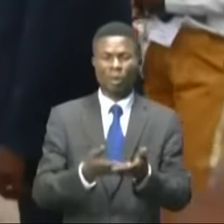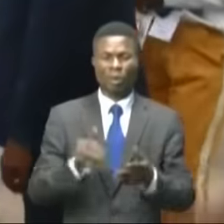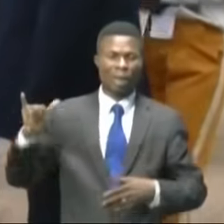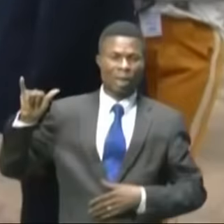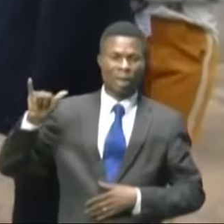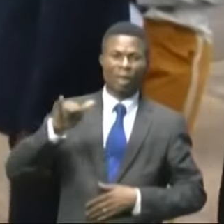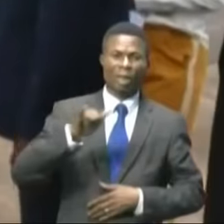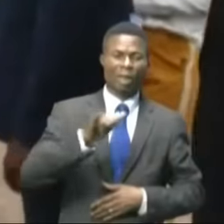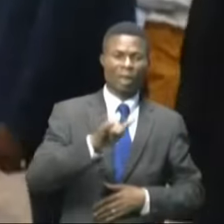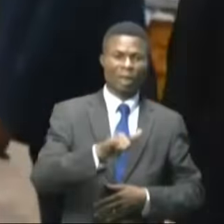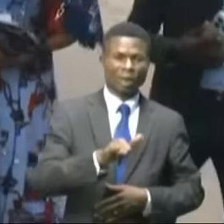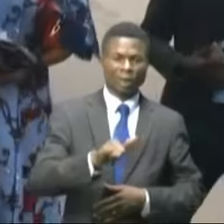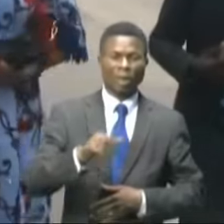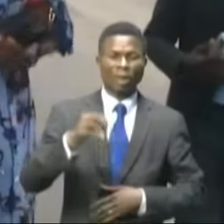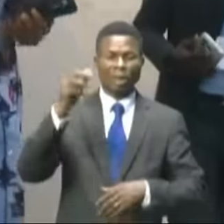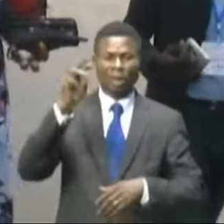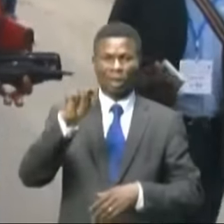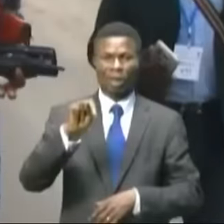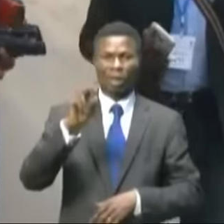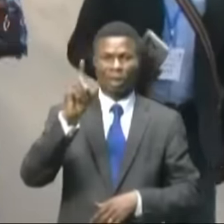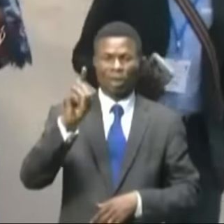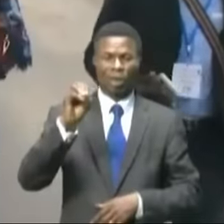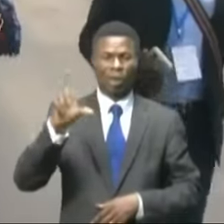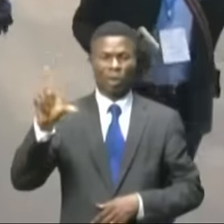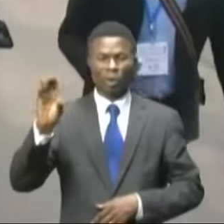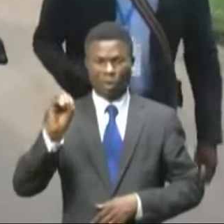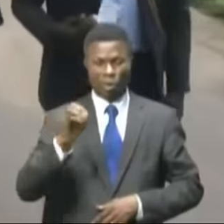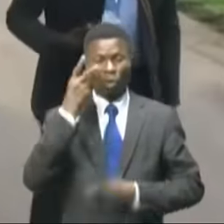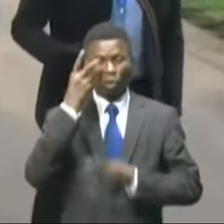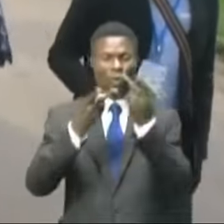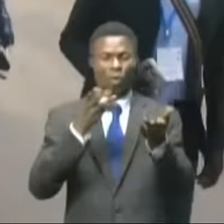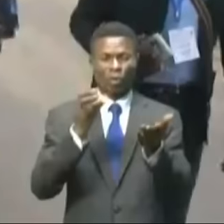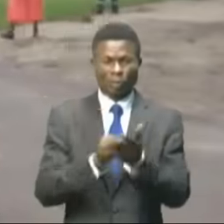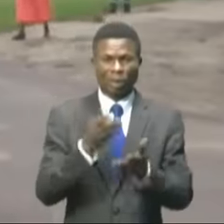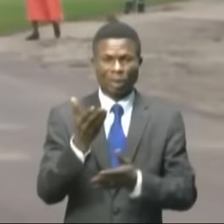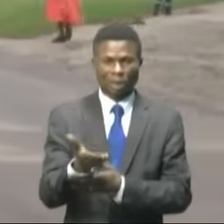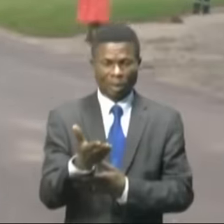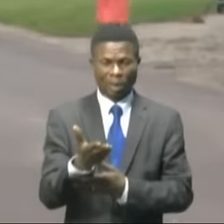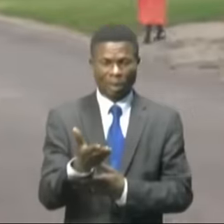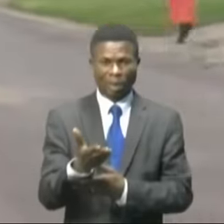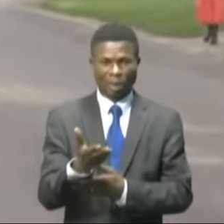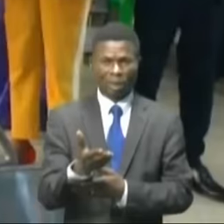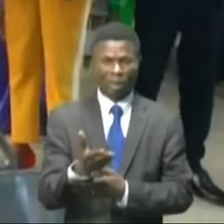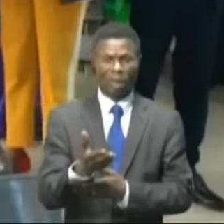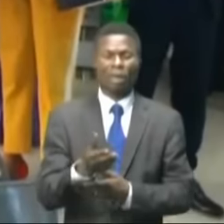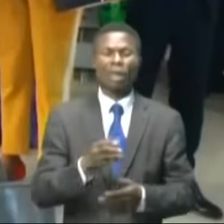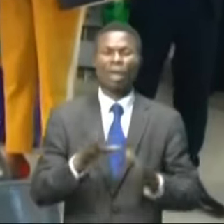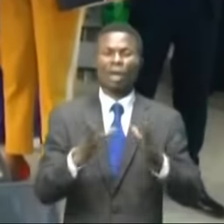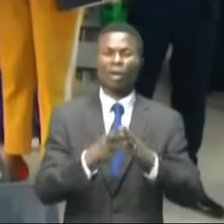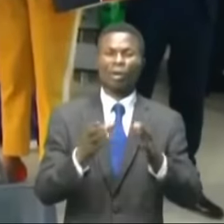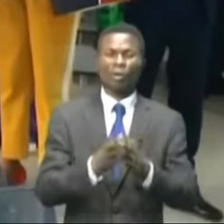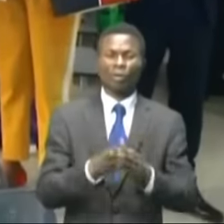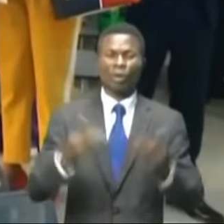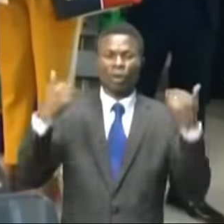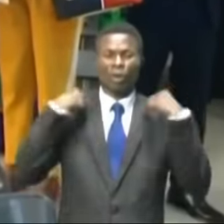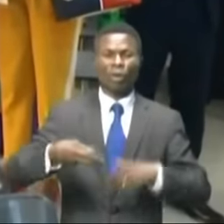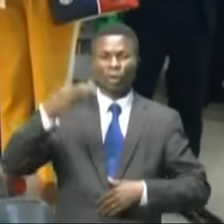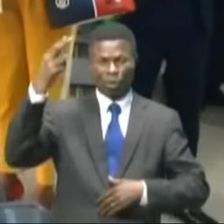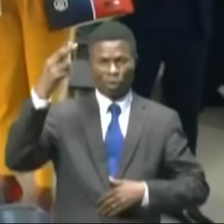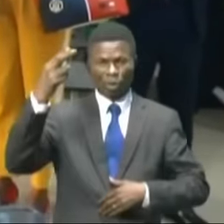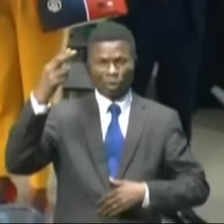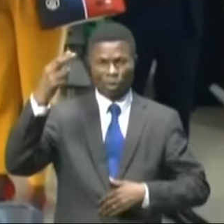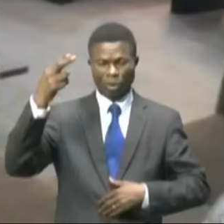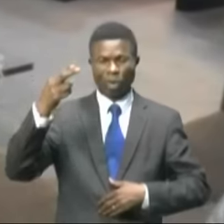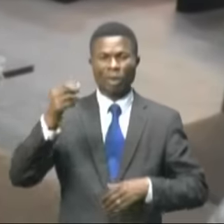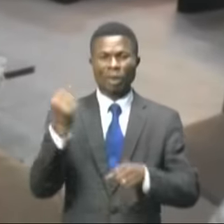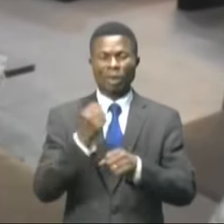l'aéroport national d'Ndolo a également été visité par le président national du CENTSAC, accompagné des hauts cadres et cadres de ses